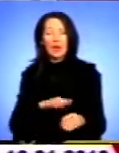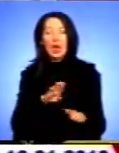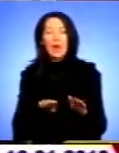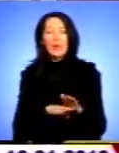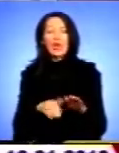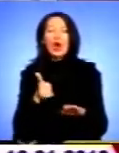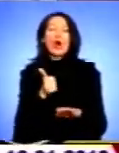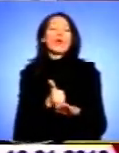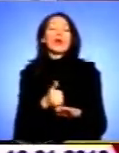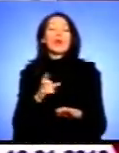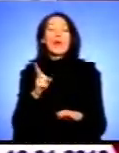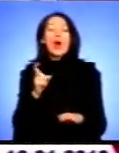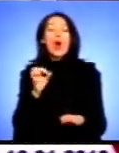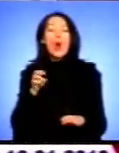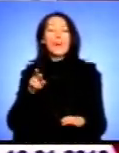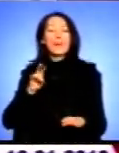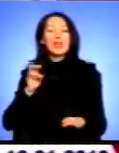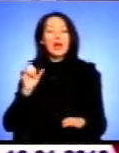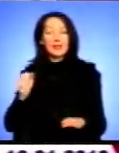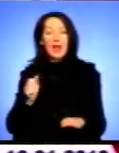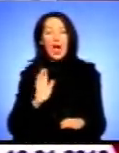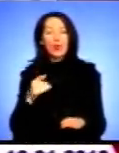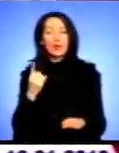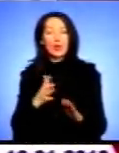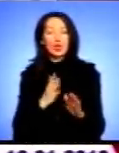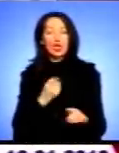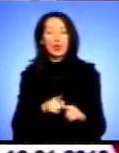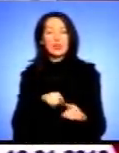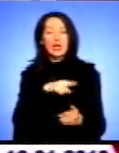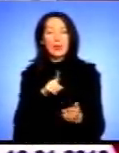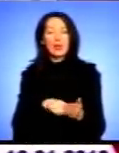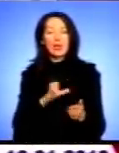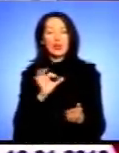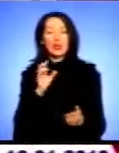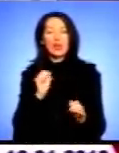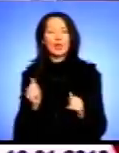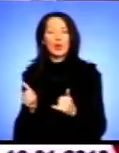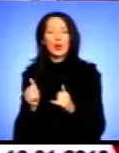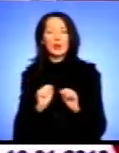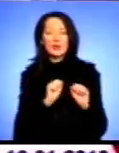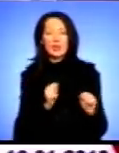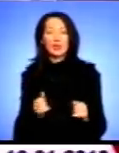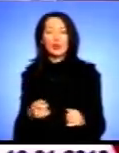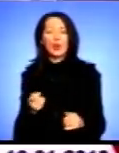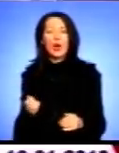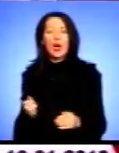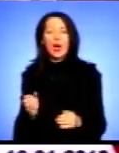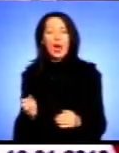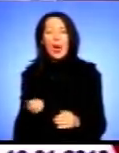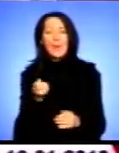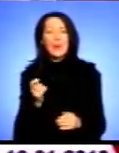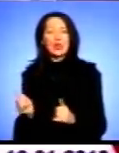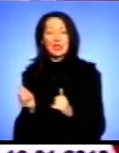головуванням Валентина Антоновича Хопліна, буде у нас в першу чергу будуть ці питання соціального захисту, забезпечення малозабезпечених людей, ті,